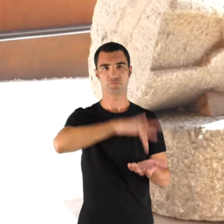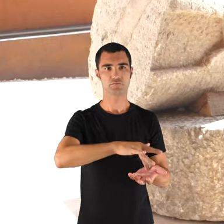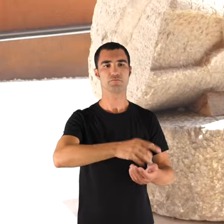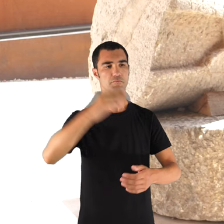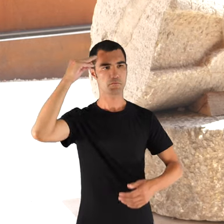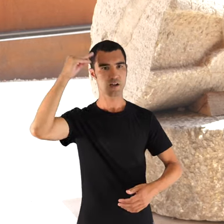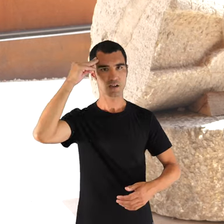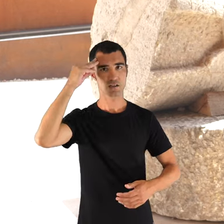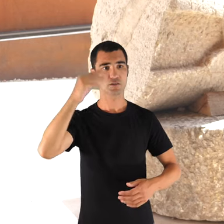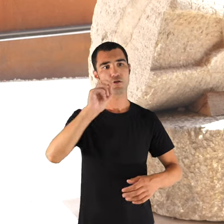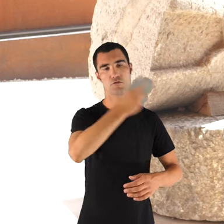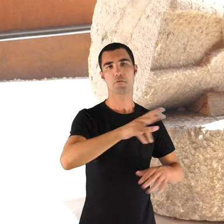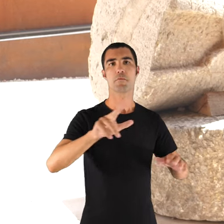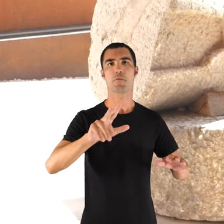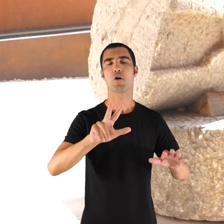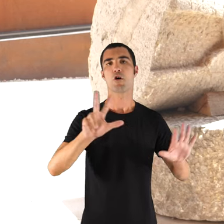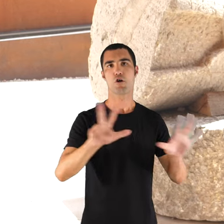anys. Ser patró major